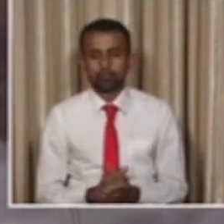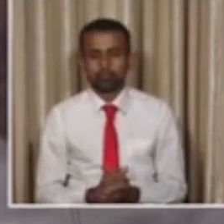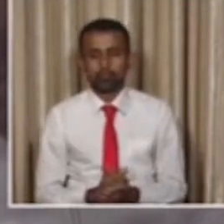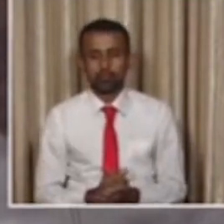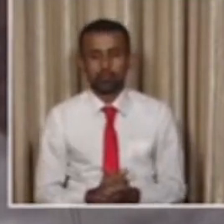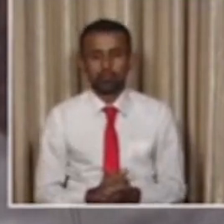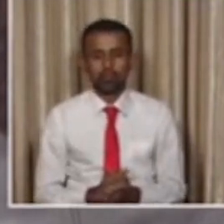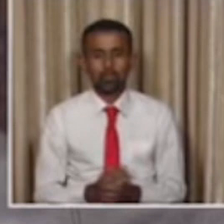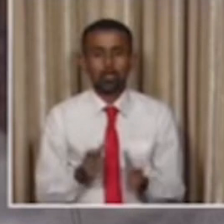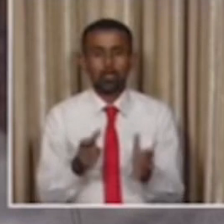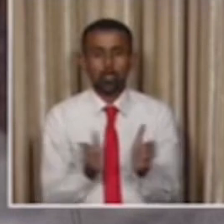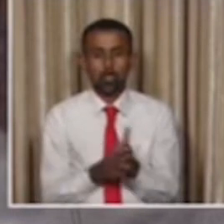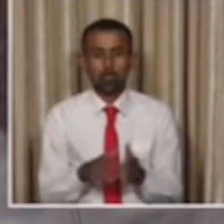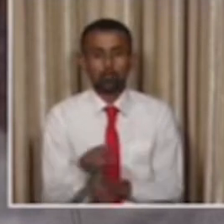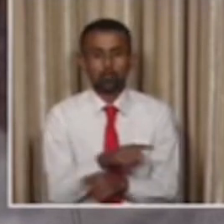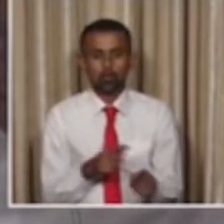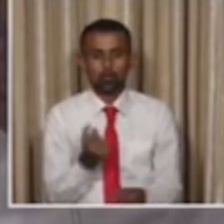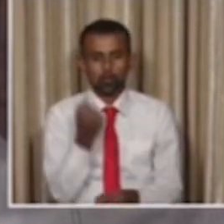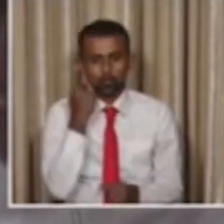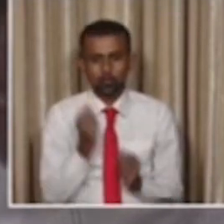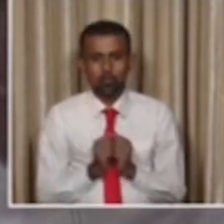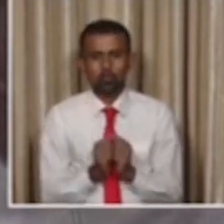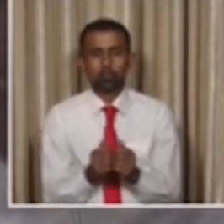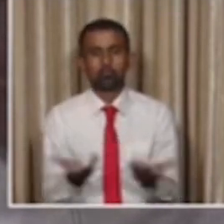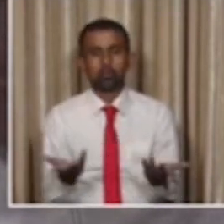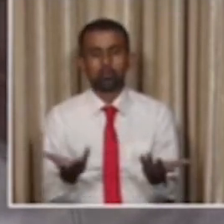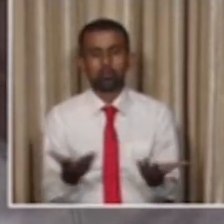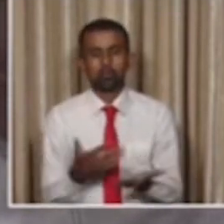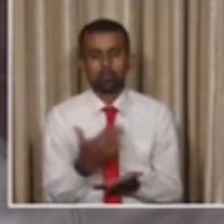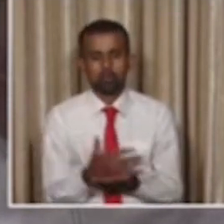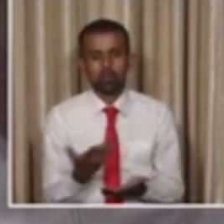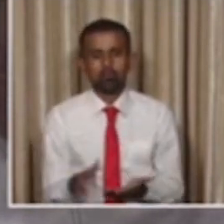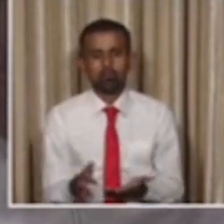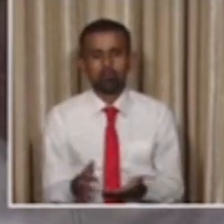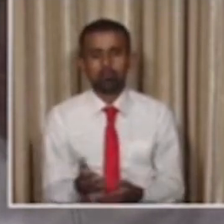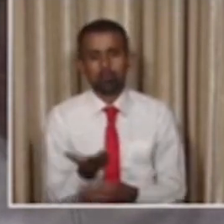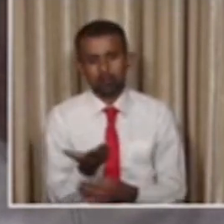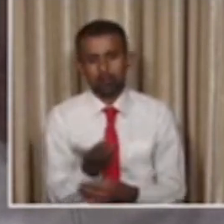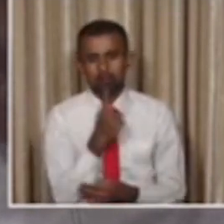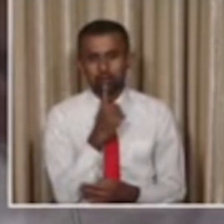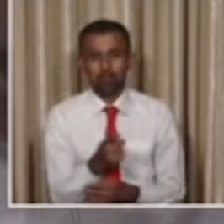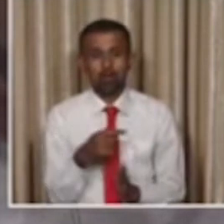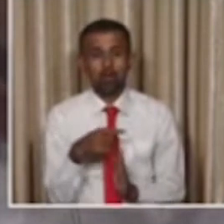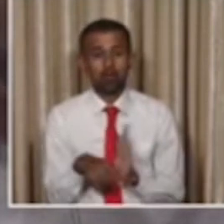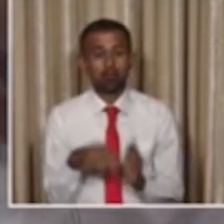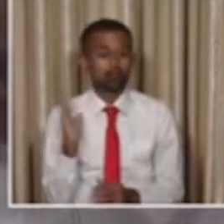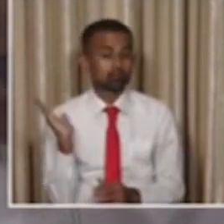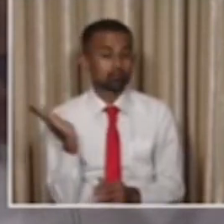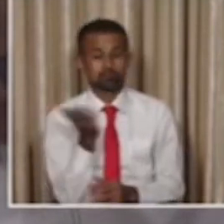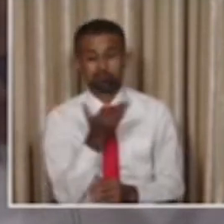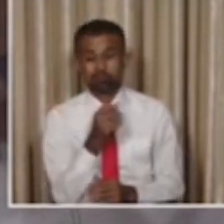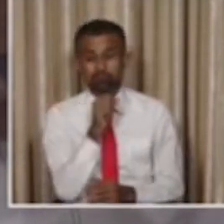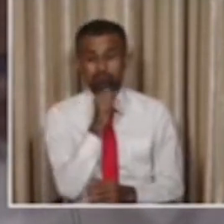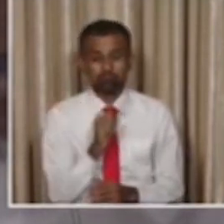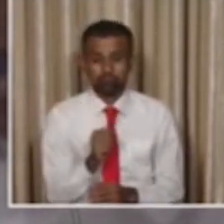ඒ අනුව කාරක සභා යෝජනාව ක්‍රියාත්මක කරන්න බැරුව නැවතුණා. මම ඉතාම ඕනකමින් කියනවා, රට පුරා විශ්‍රාම